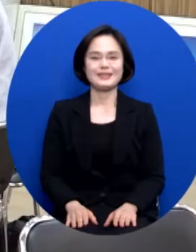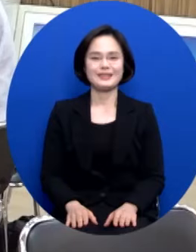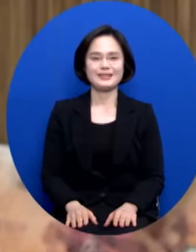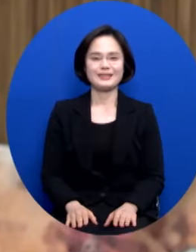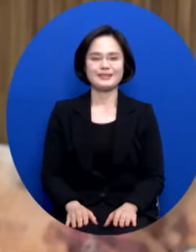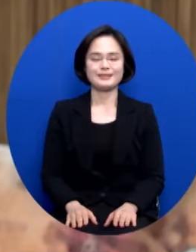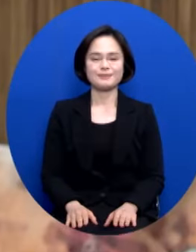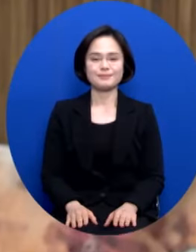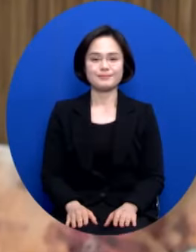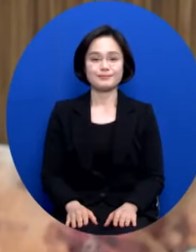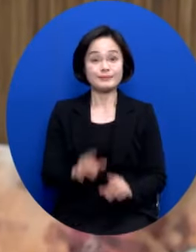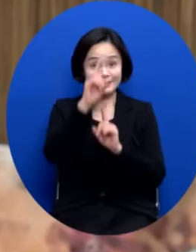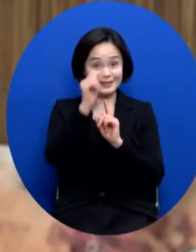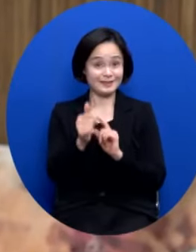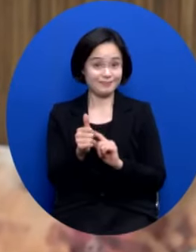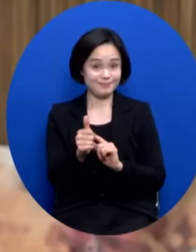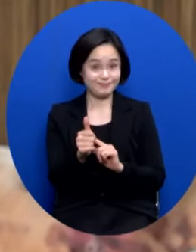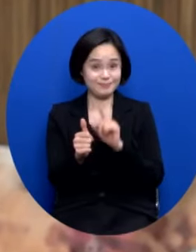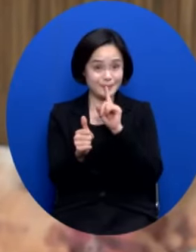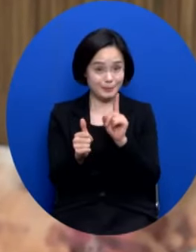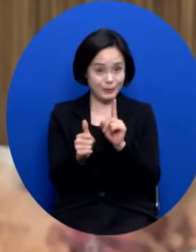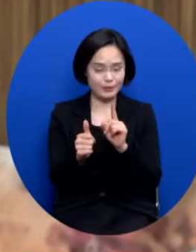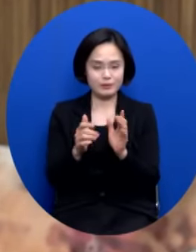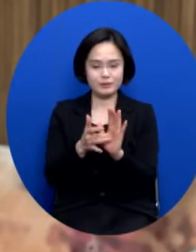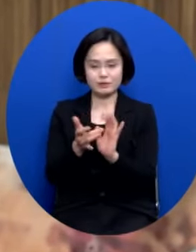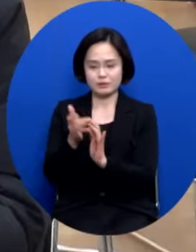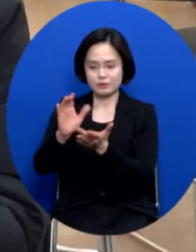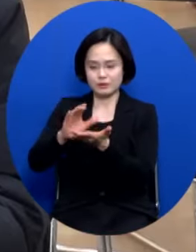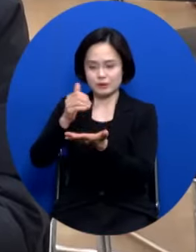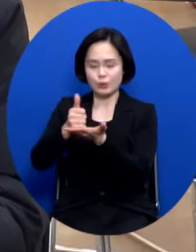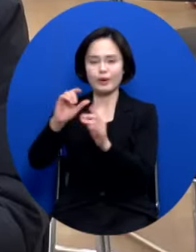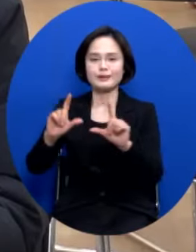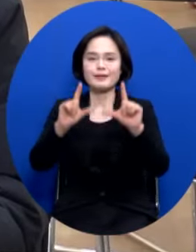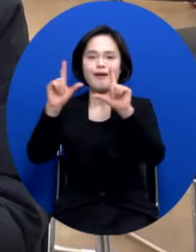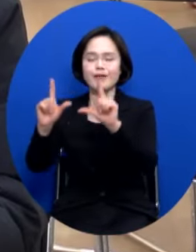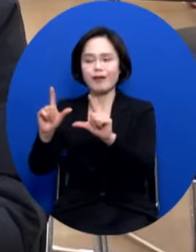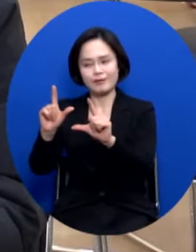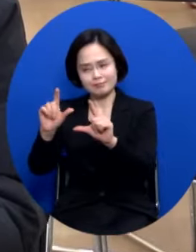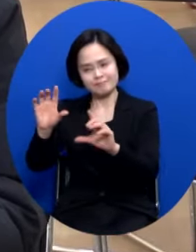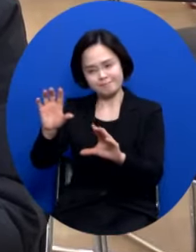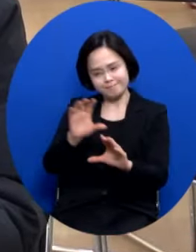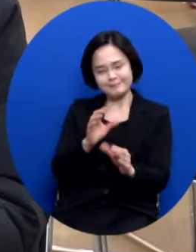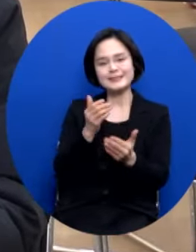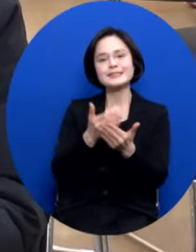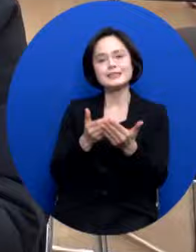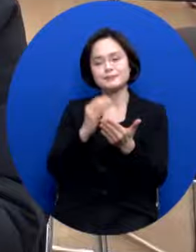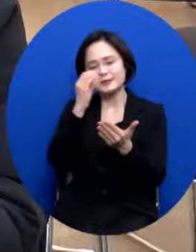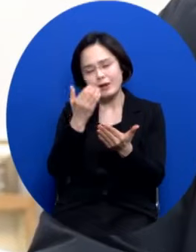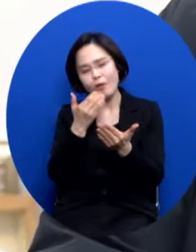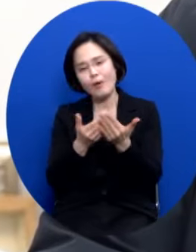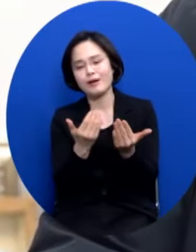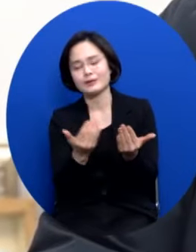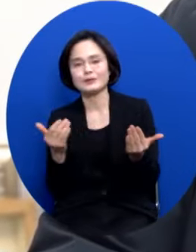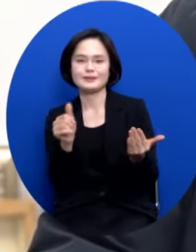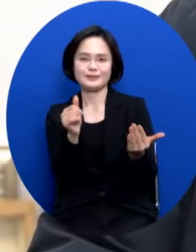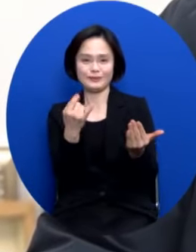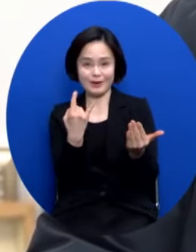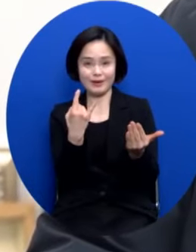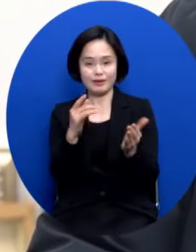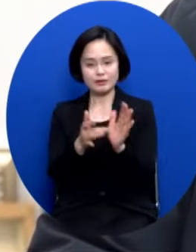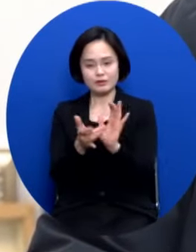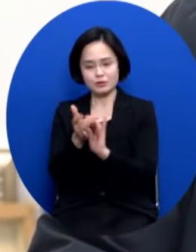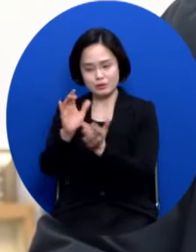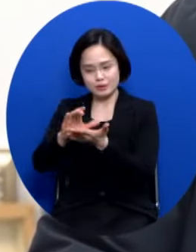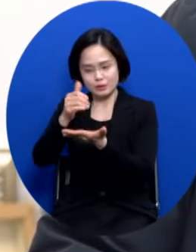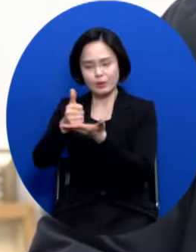기자간담회에서 이유환 작가는 예수 그리스도의 생애를 중심으로 성화를 전하기 위한 전시회라며 예수 그리스도의 탄생과